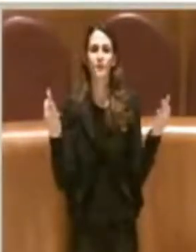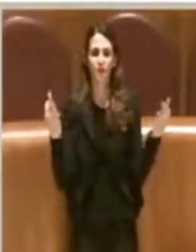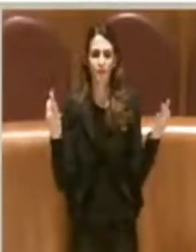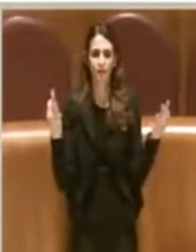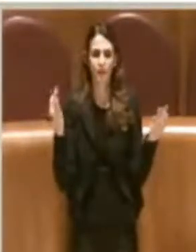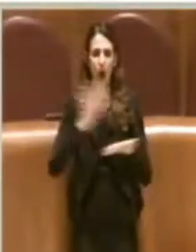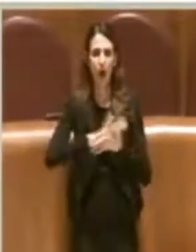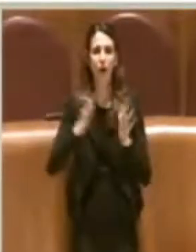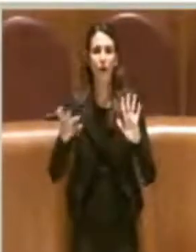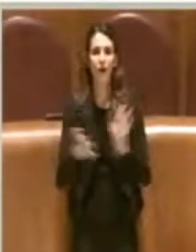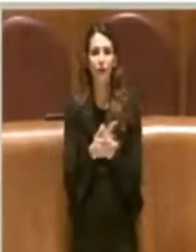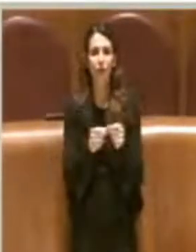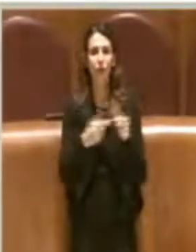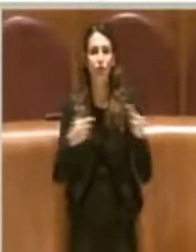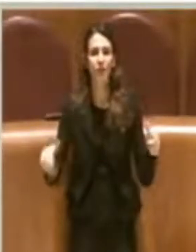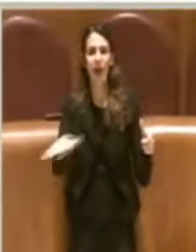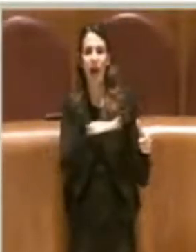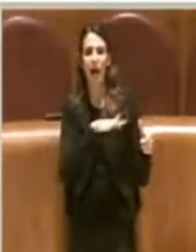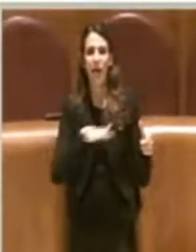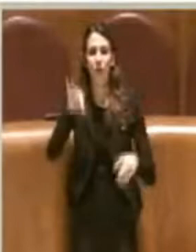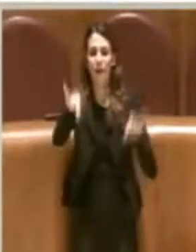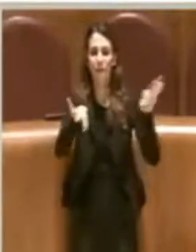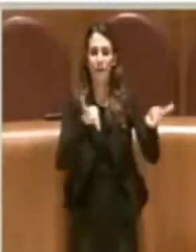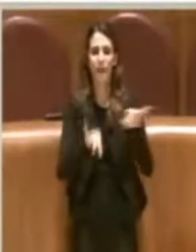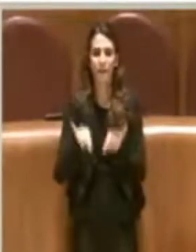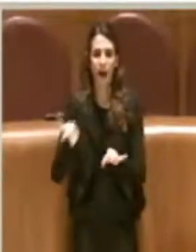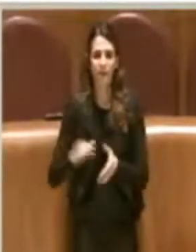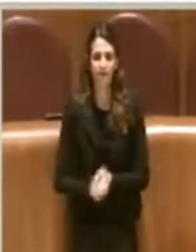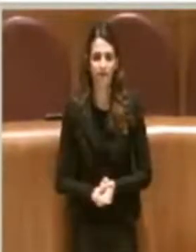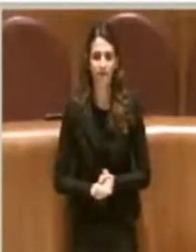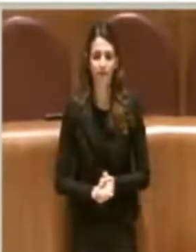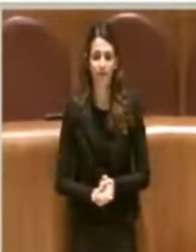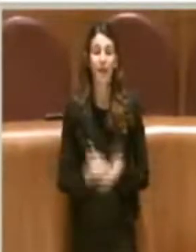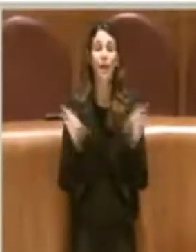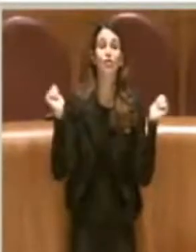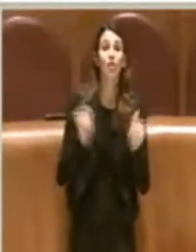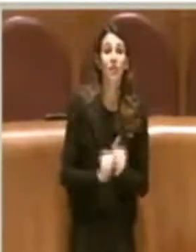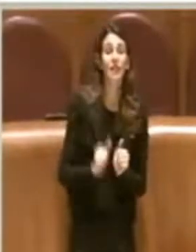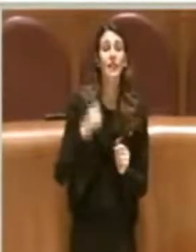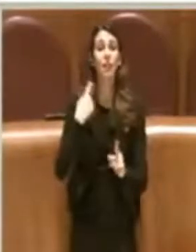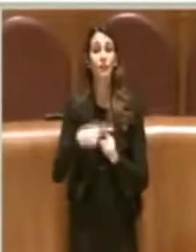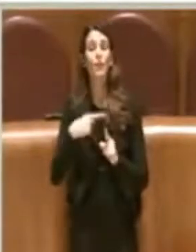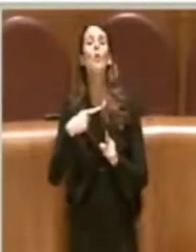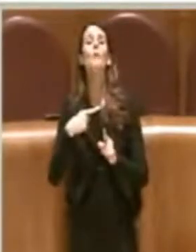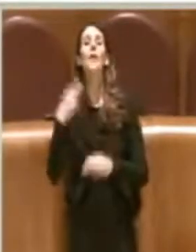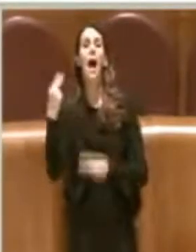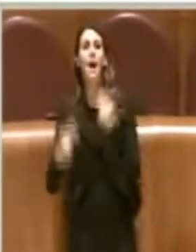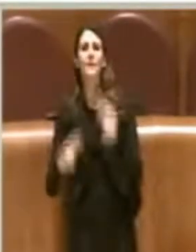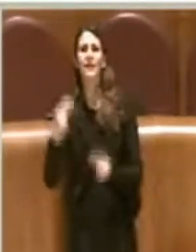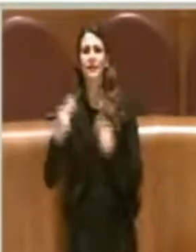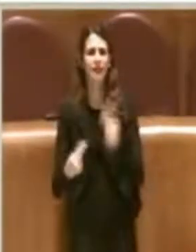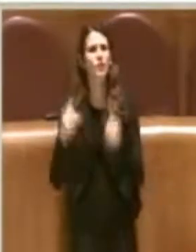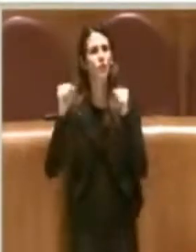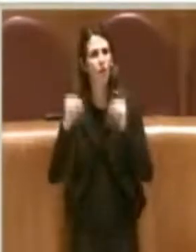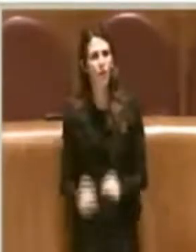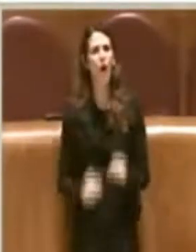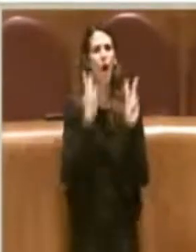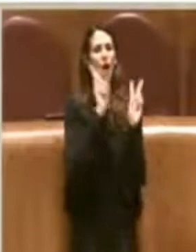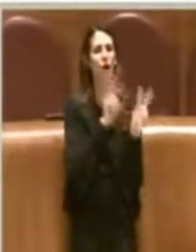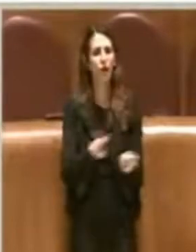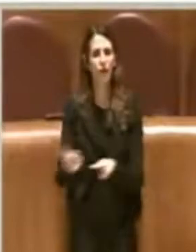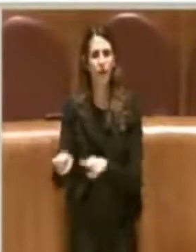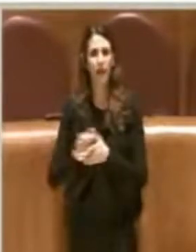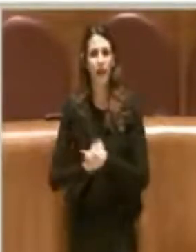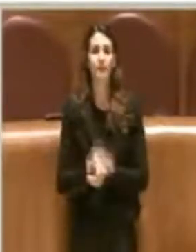queste convenzioni quindi che abilita alla cittadinanza e l'amministrazione a fare questo tipo di attività in ultimo è